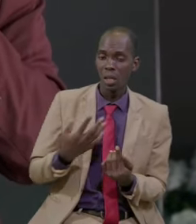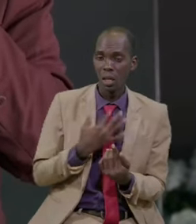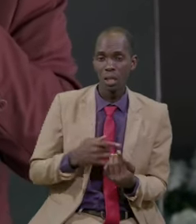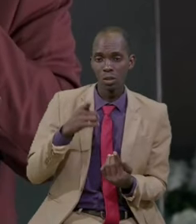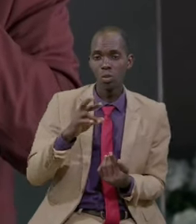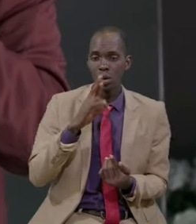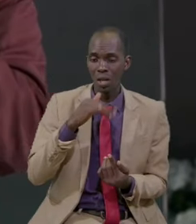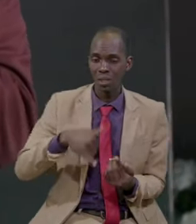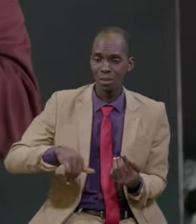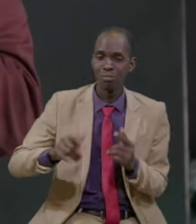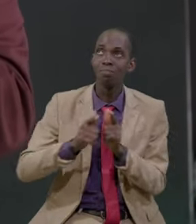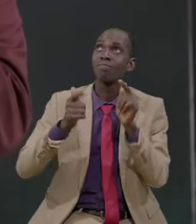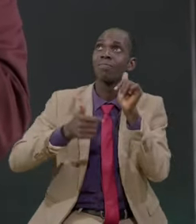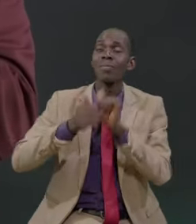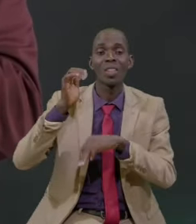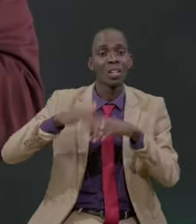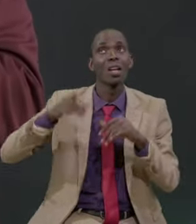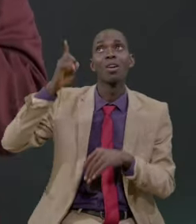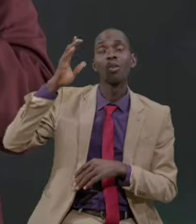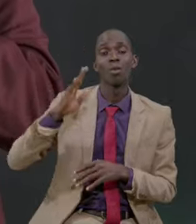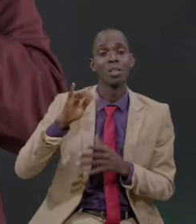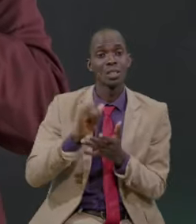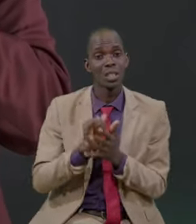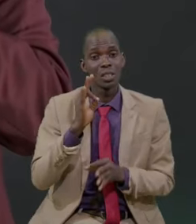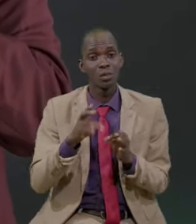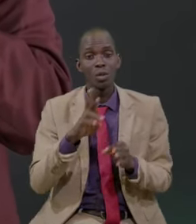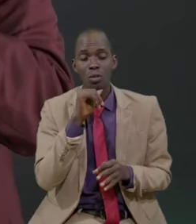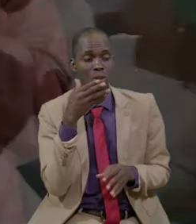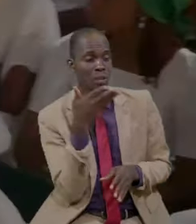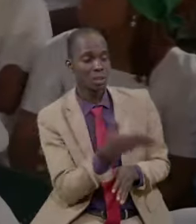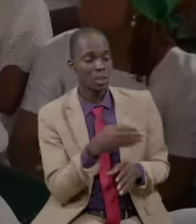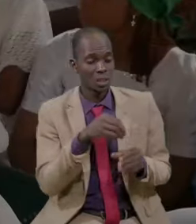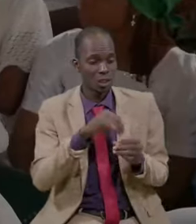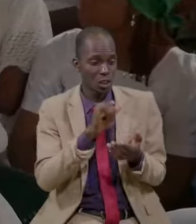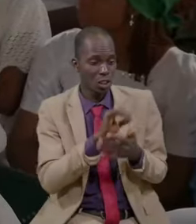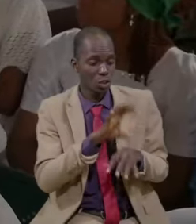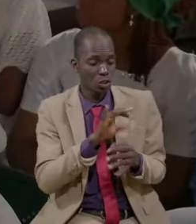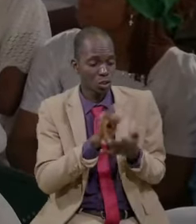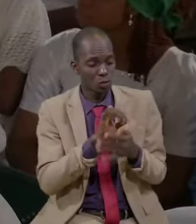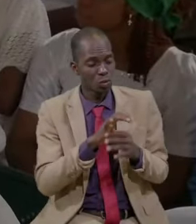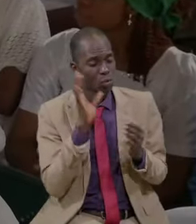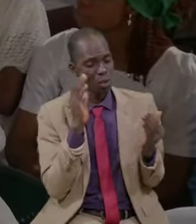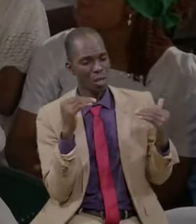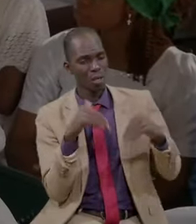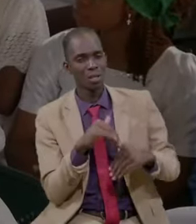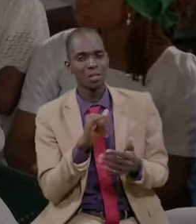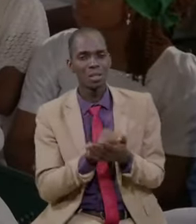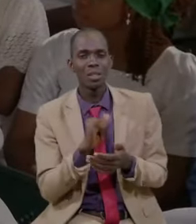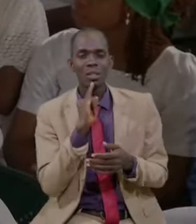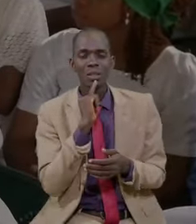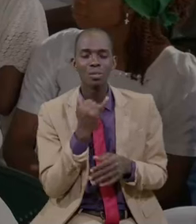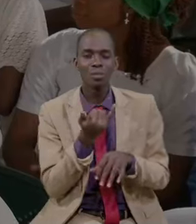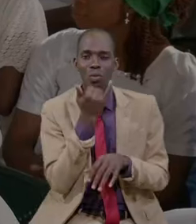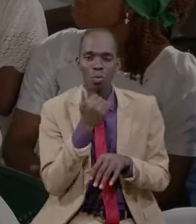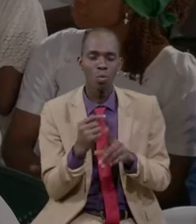là, le ministère va s'effondrer. Ça, c'est du blasphème. Dieu est